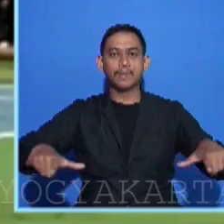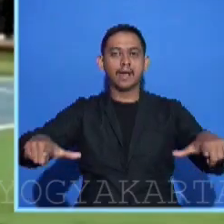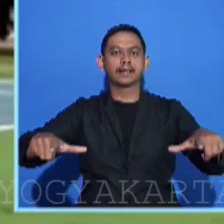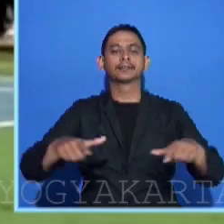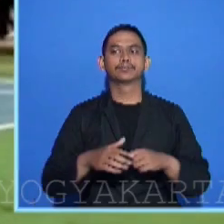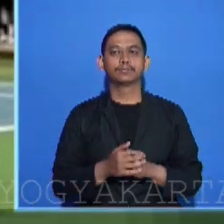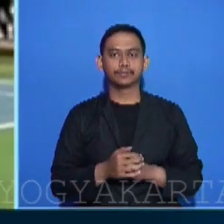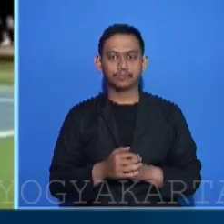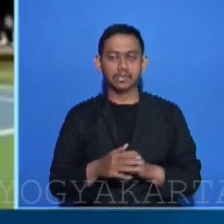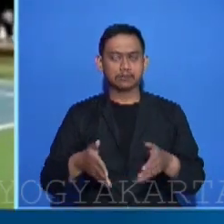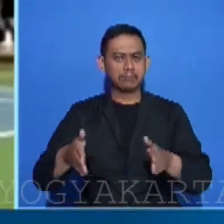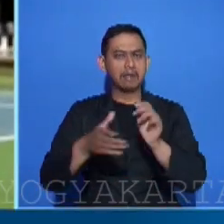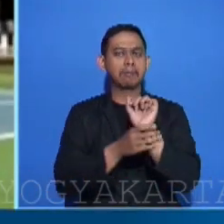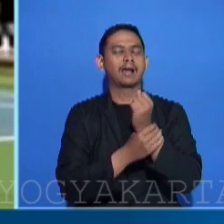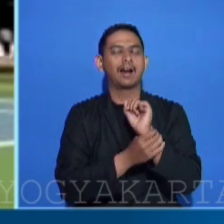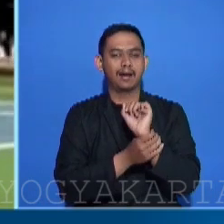3